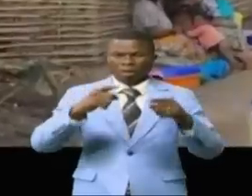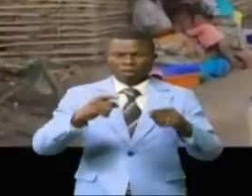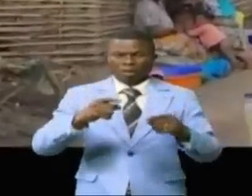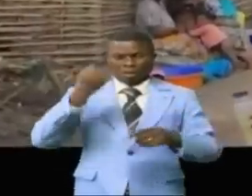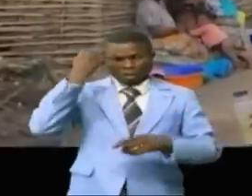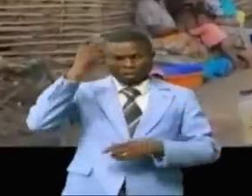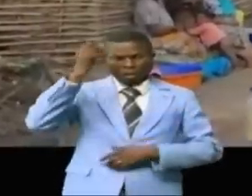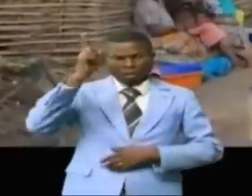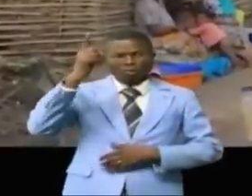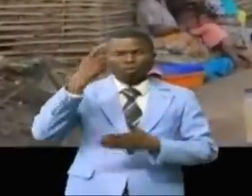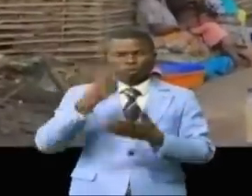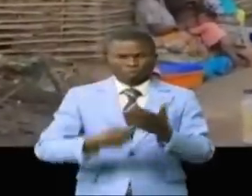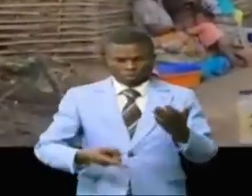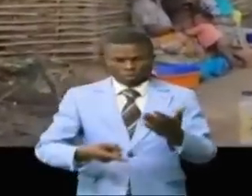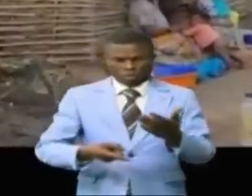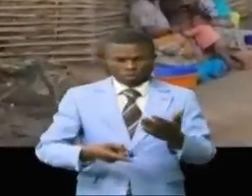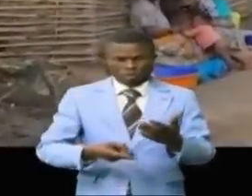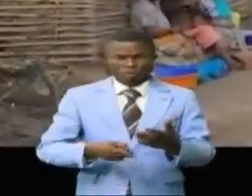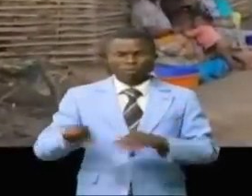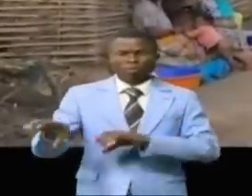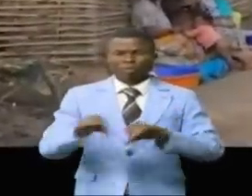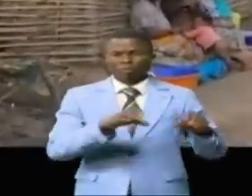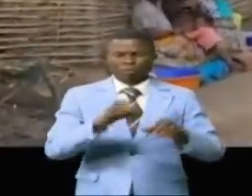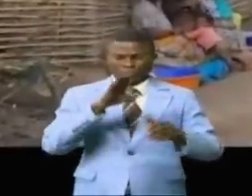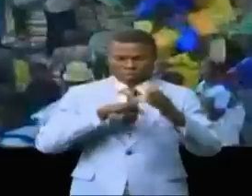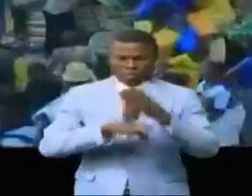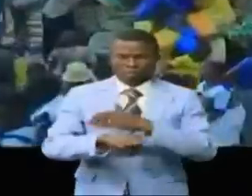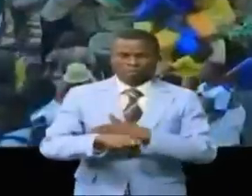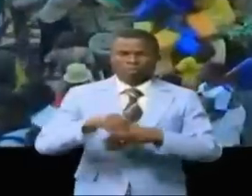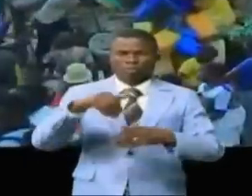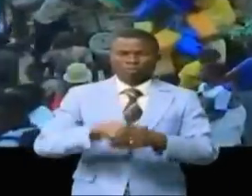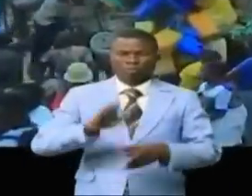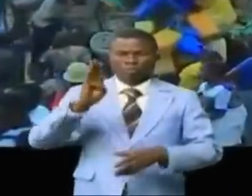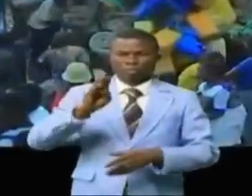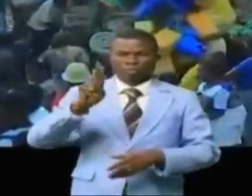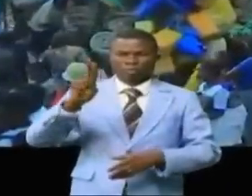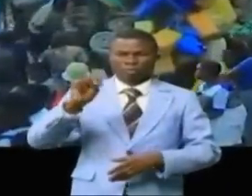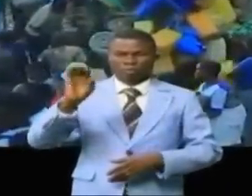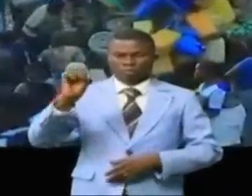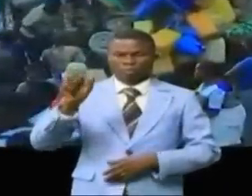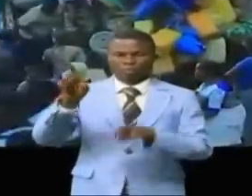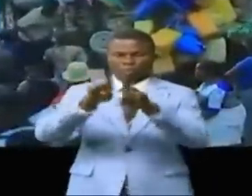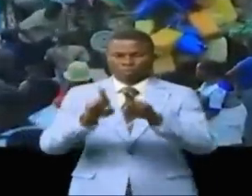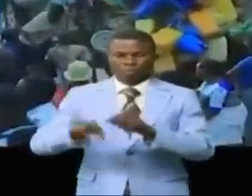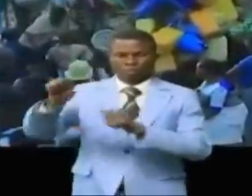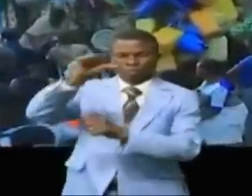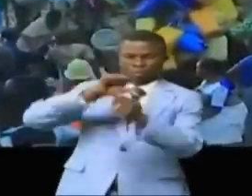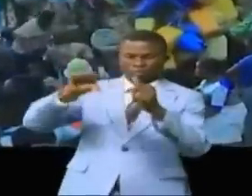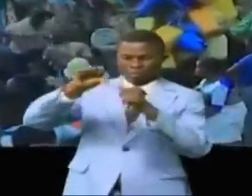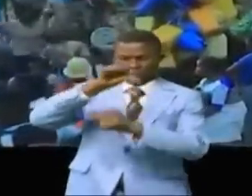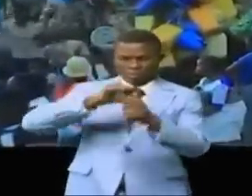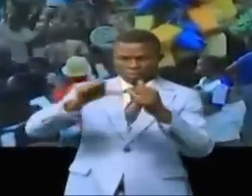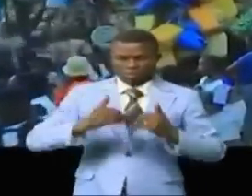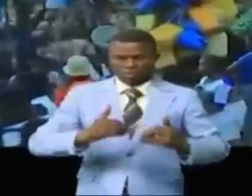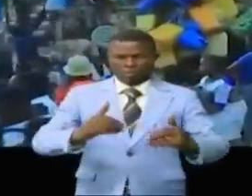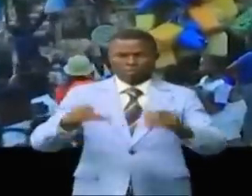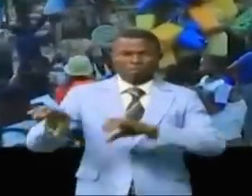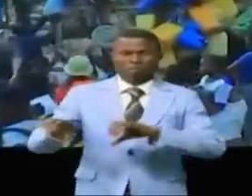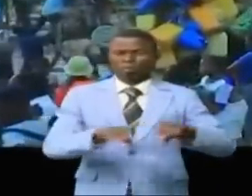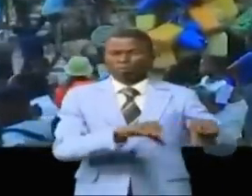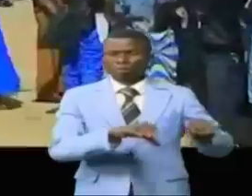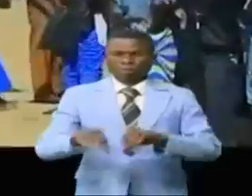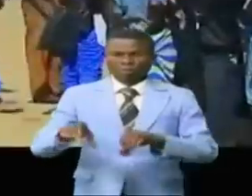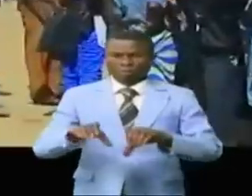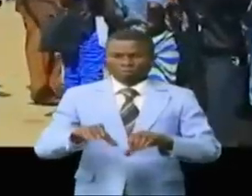dans un premier temps les activités d'intégration à Bounia et ses environs et va se poursuivre avec les activités